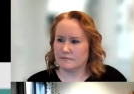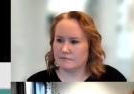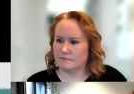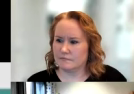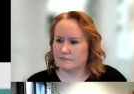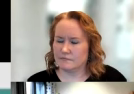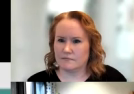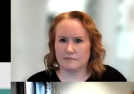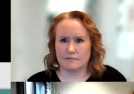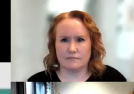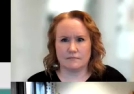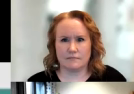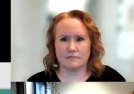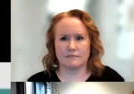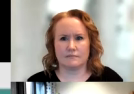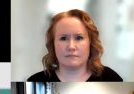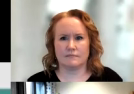og tilgjengelseklæringen